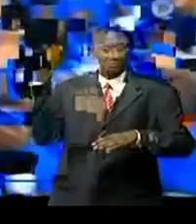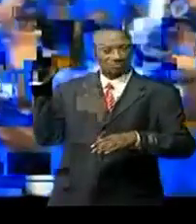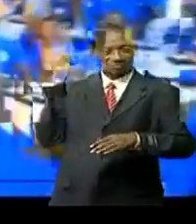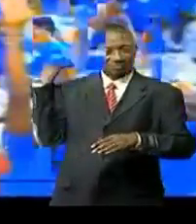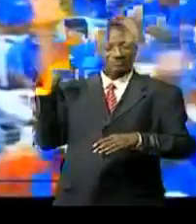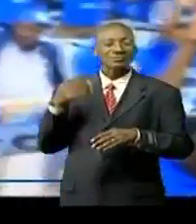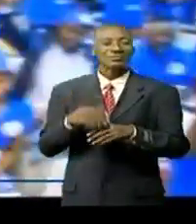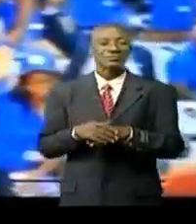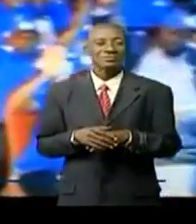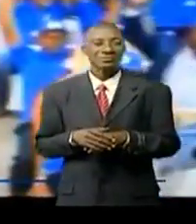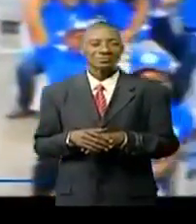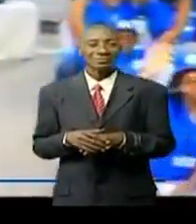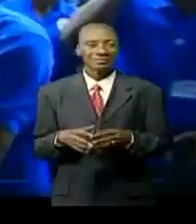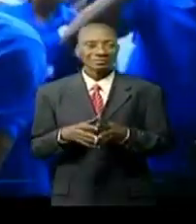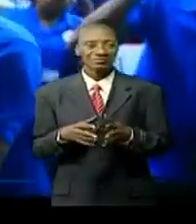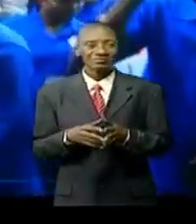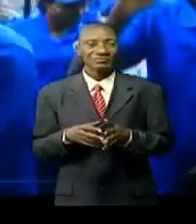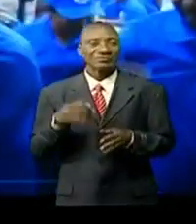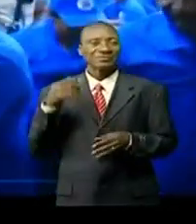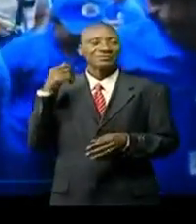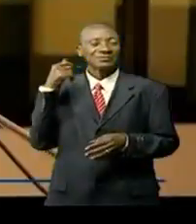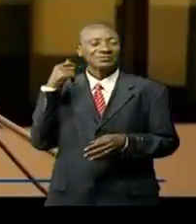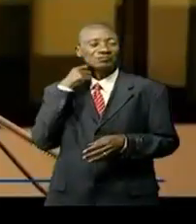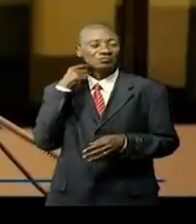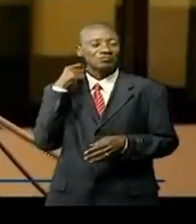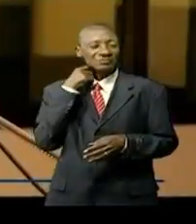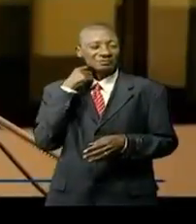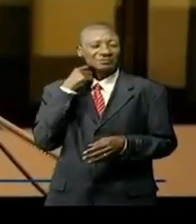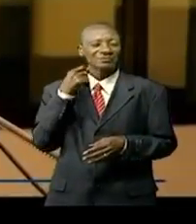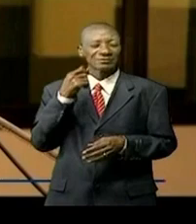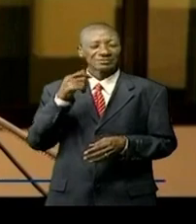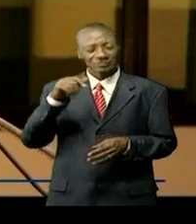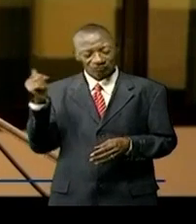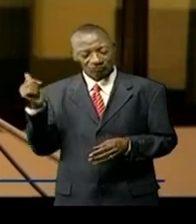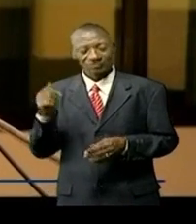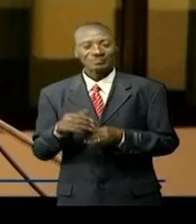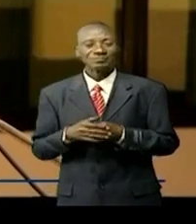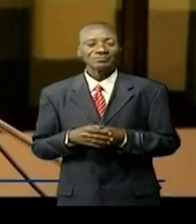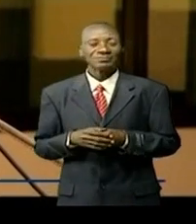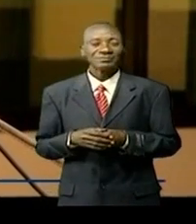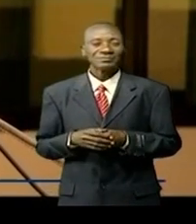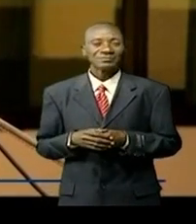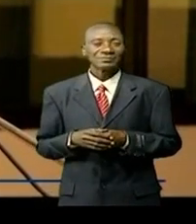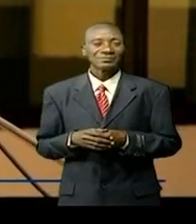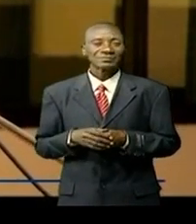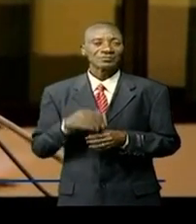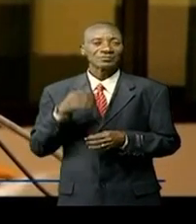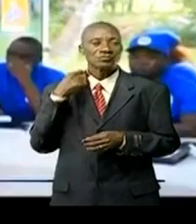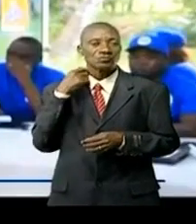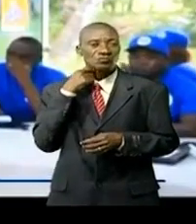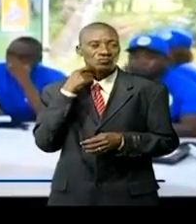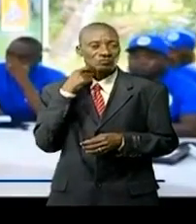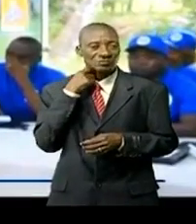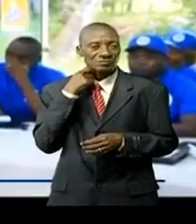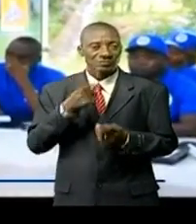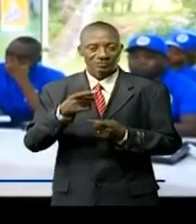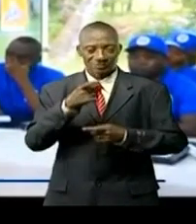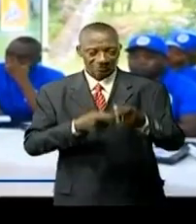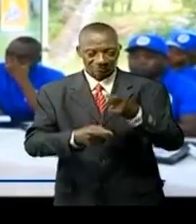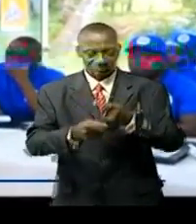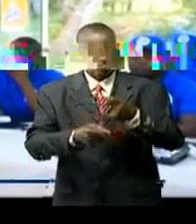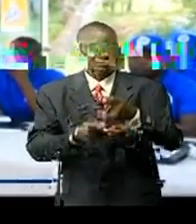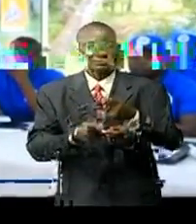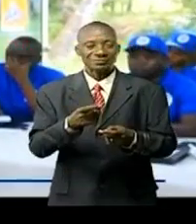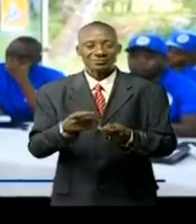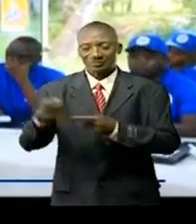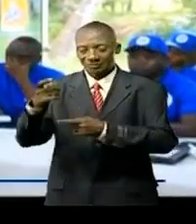par le docteur Mankoy Badjoki, tandis que le docteur Bedo Balebela vient de succéder au docteur Fabien